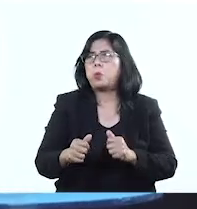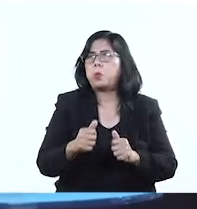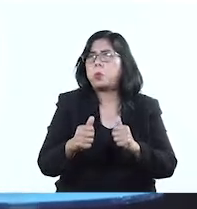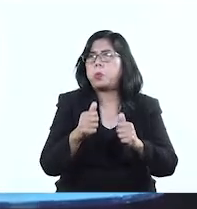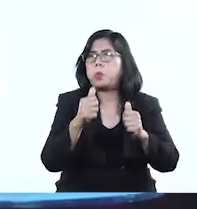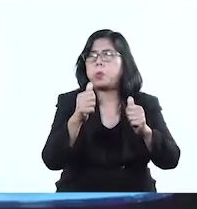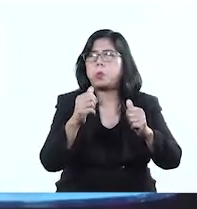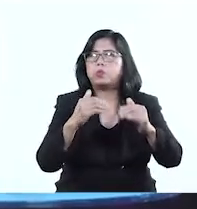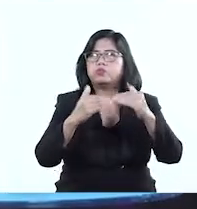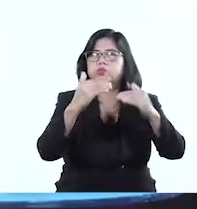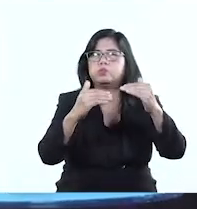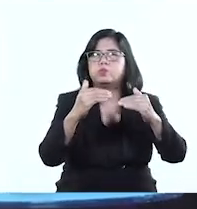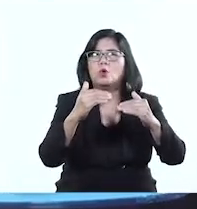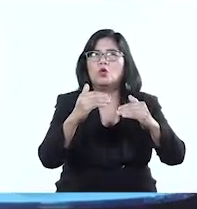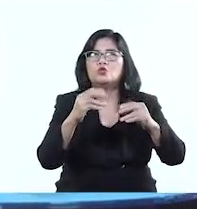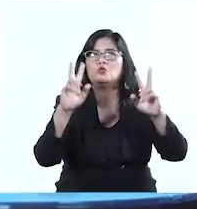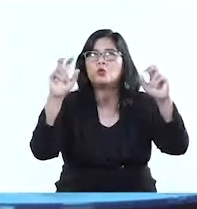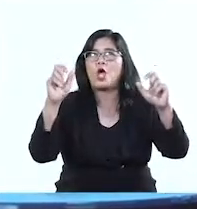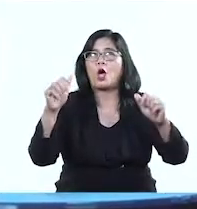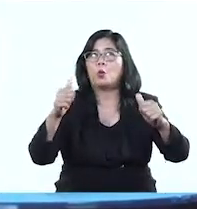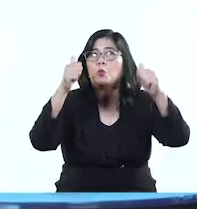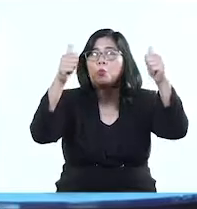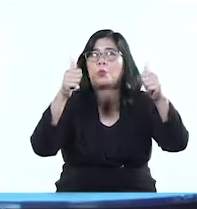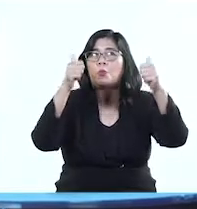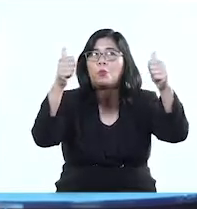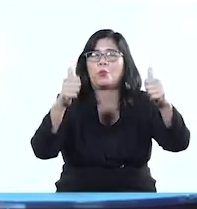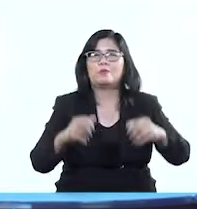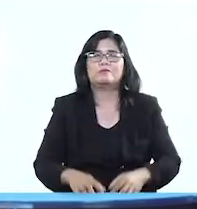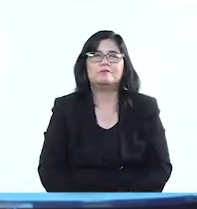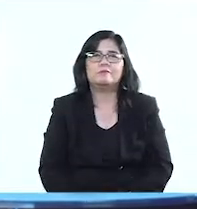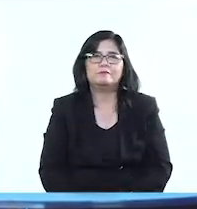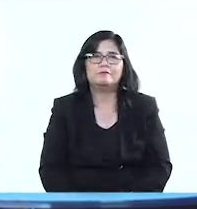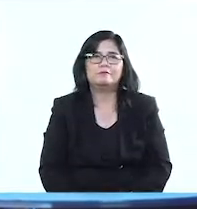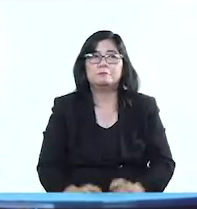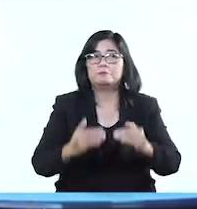jurus sebombastis apapun Hai detail pelajari